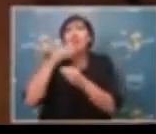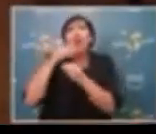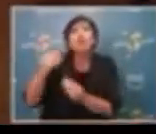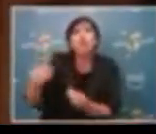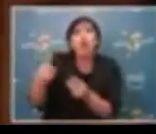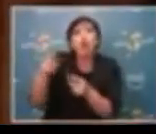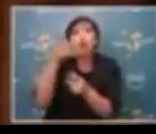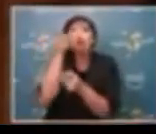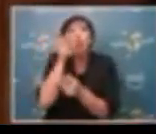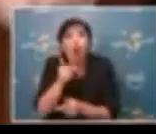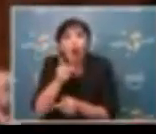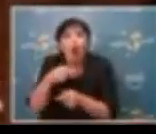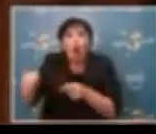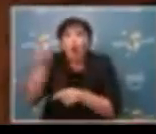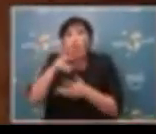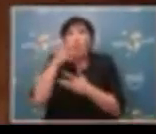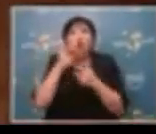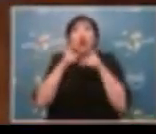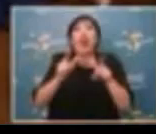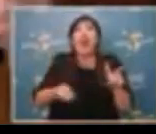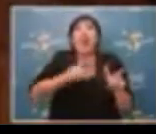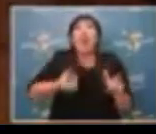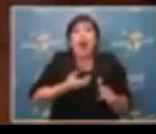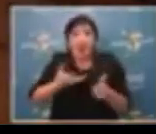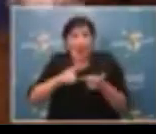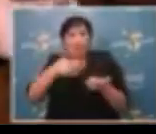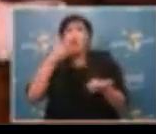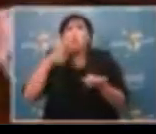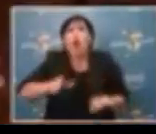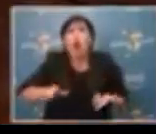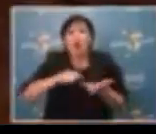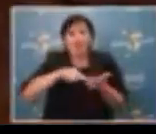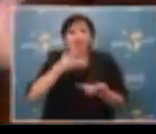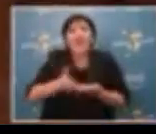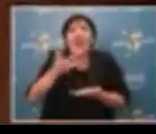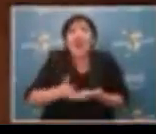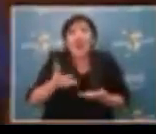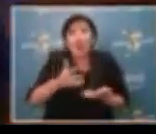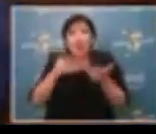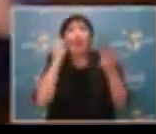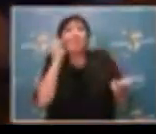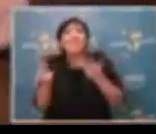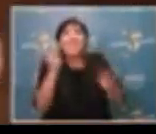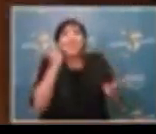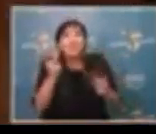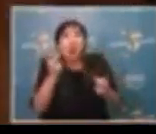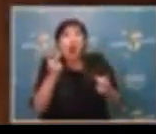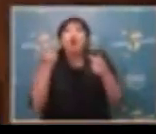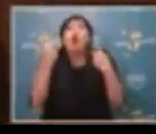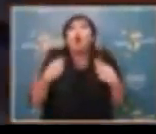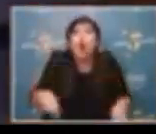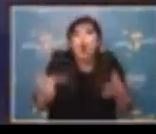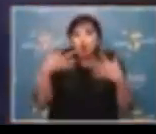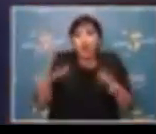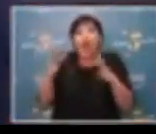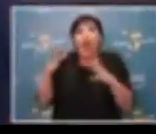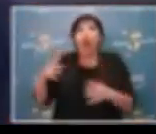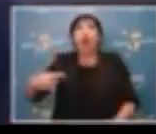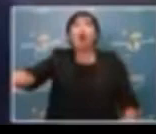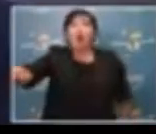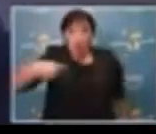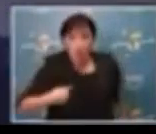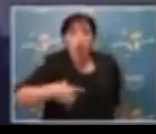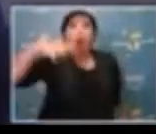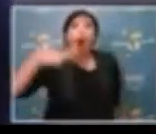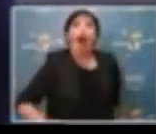vogliono un linguaggio, dei motivi, una narrazione, una visione che noi abbiamo avuto, anzi io ho avuto!